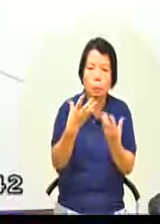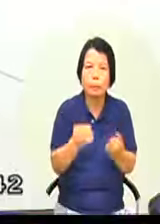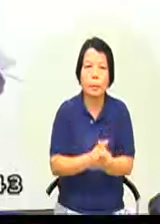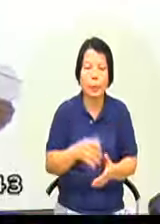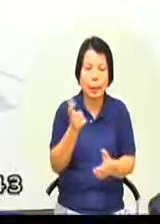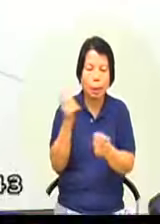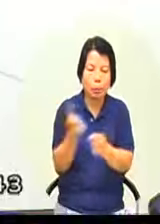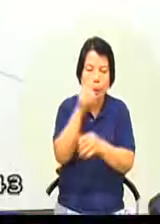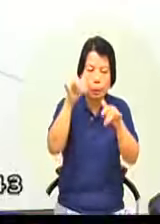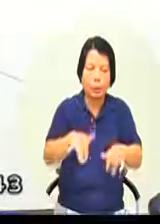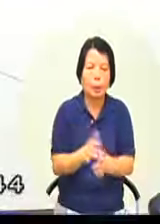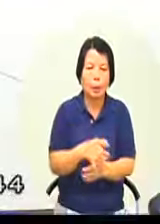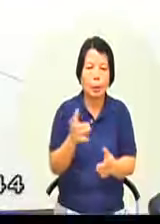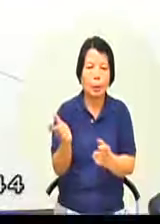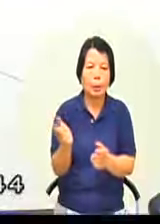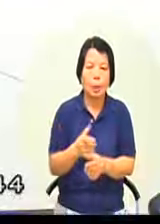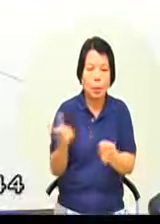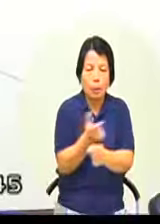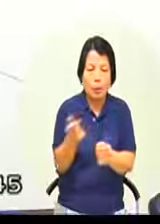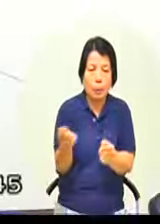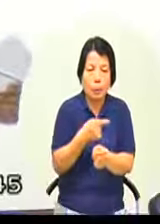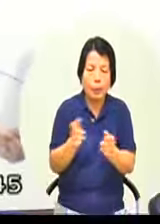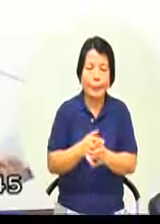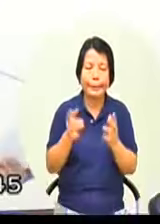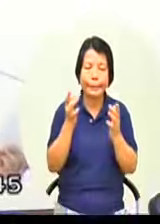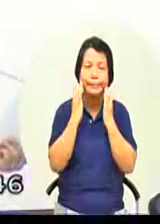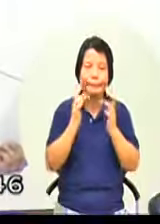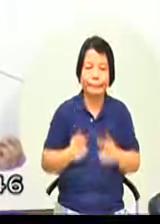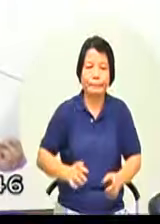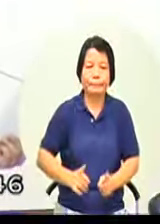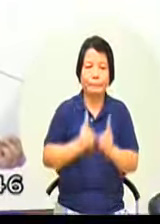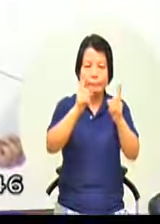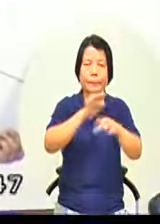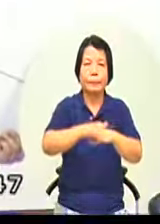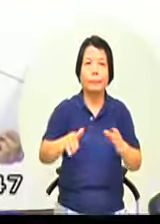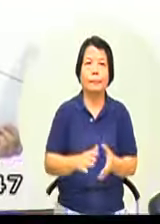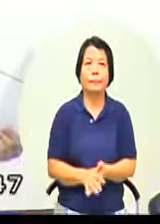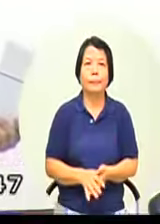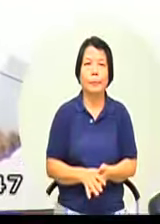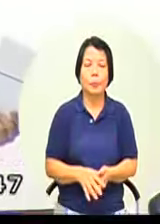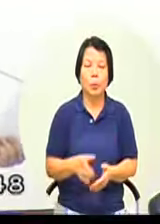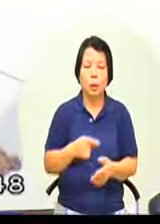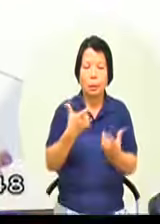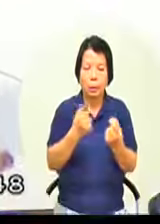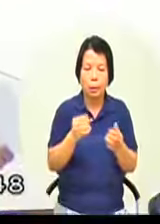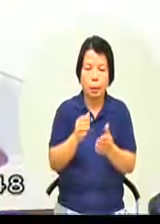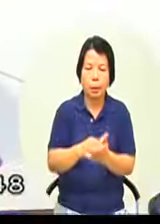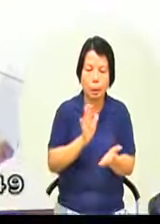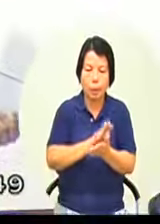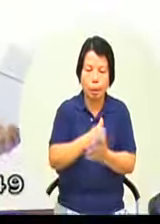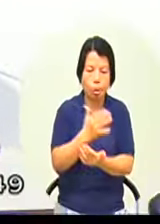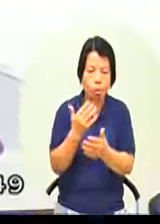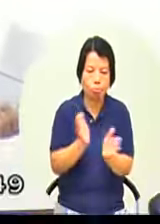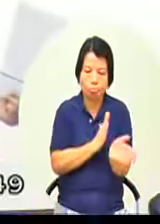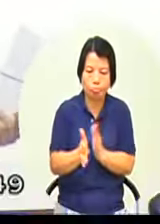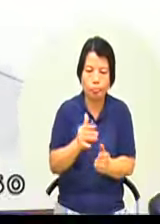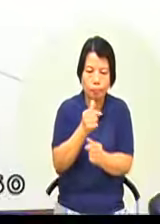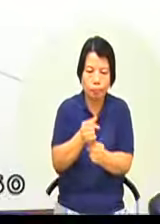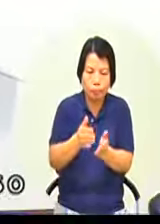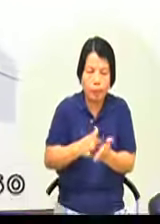风来了菜就贵，好，这个一直在重复的，那这样的话真的是，好，我们还是要未雨绸缪哈，这个是未